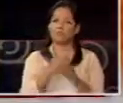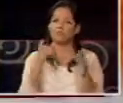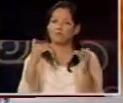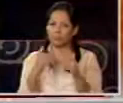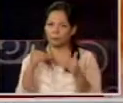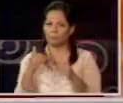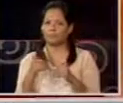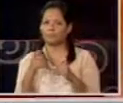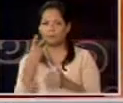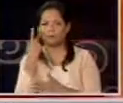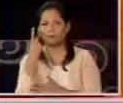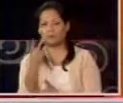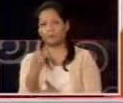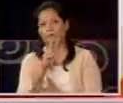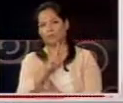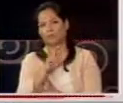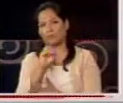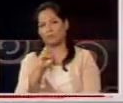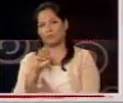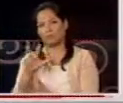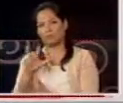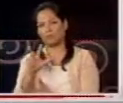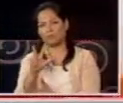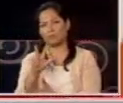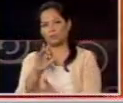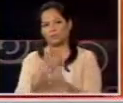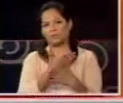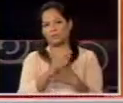At titingnan nga natin na 2003 pa itong